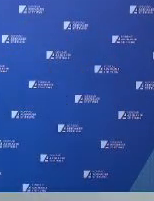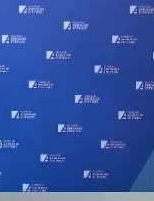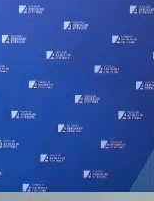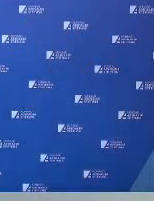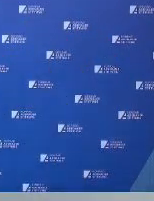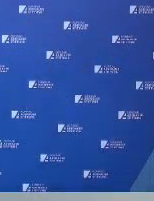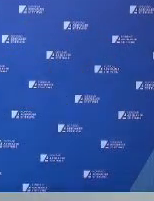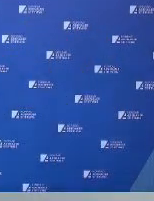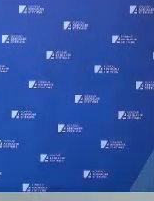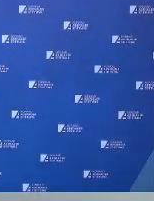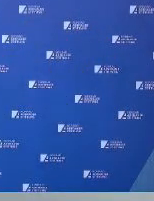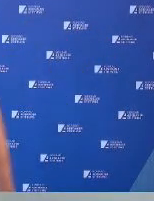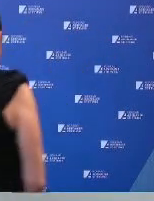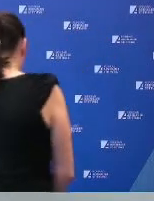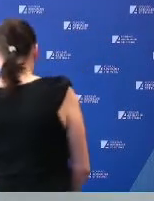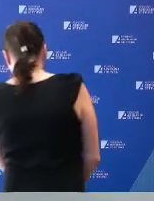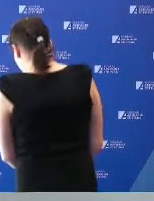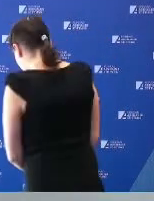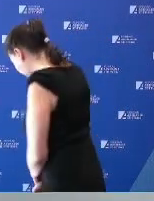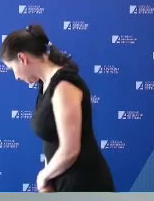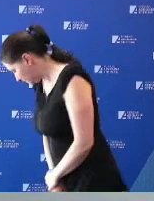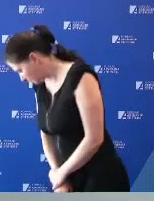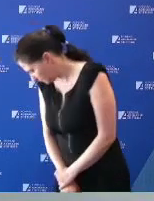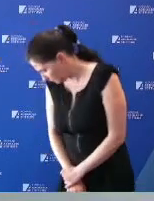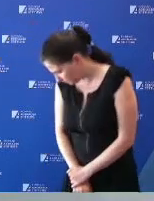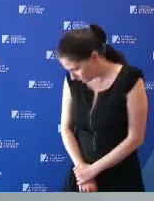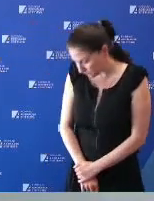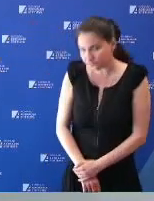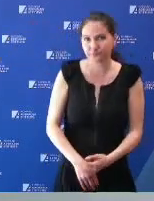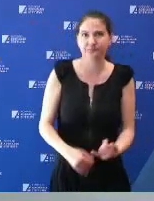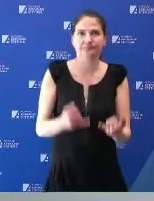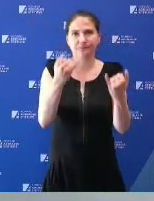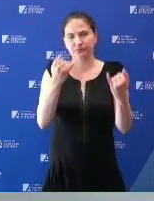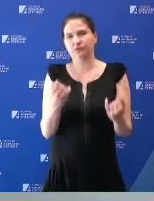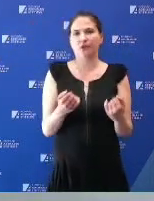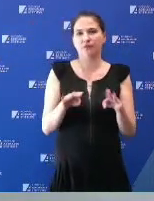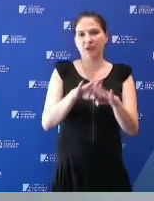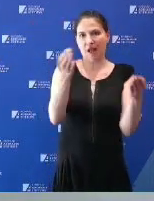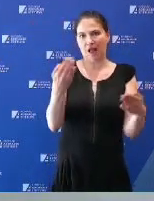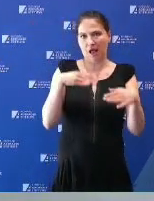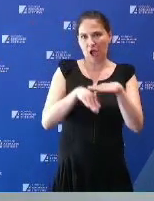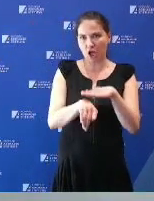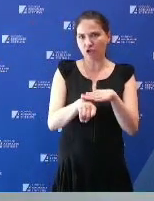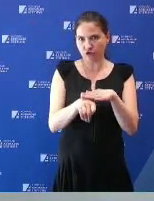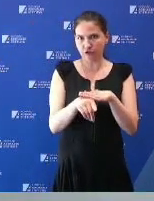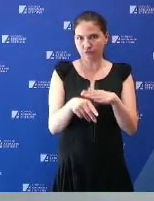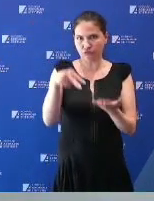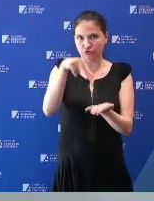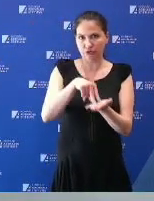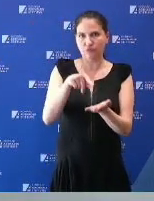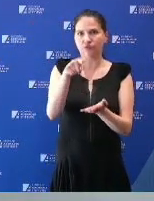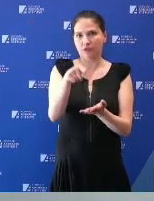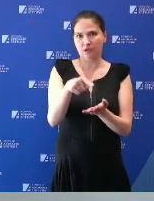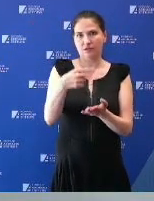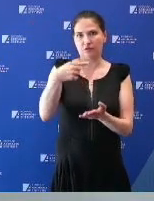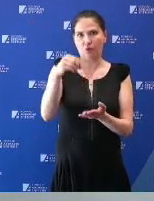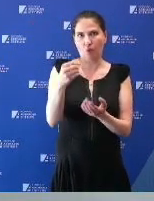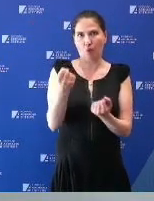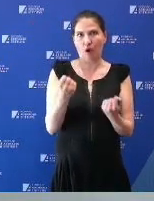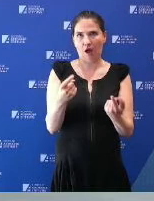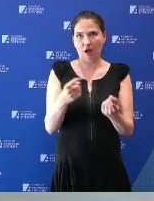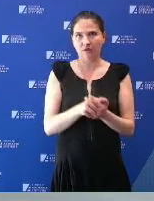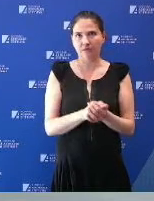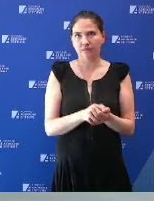hier in der Garage und im Mittelpunkt sehen Sie vor sich das COCA. Das ist also unsere Basisplattform sozusagen, wenn